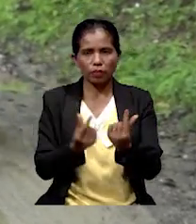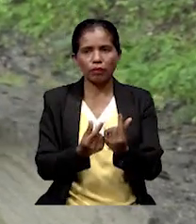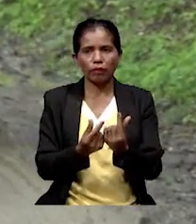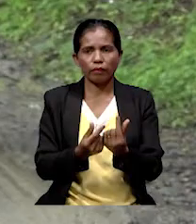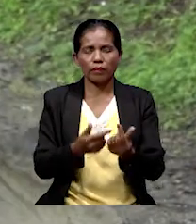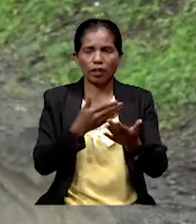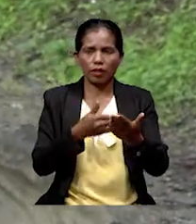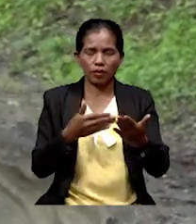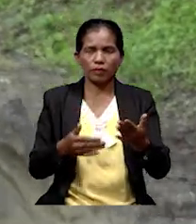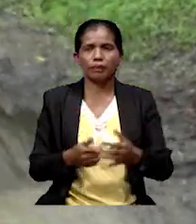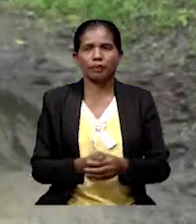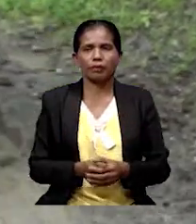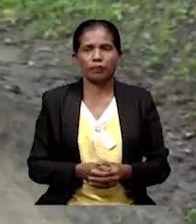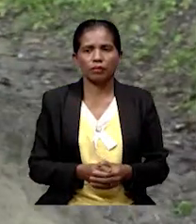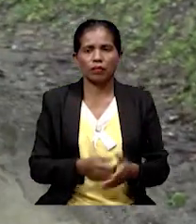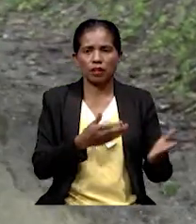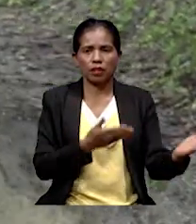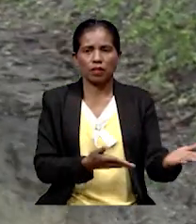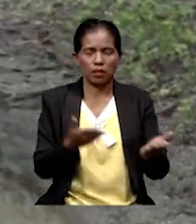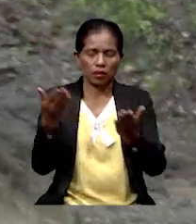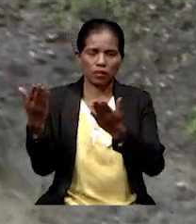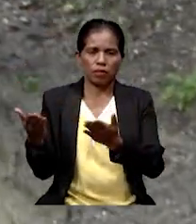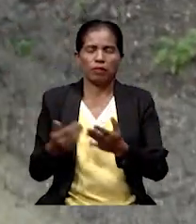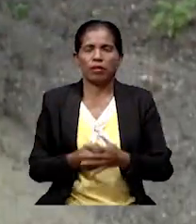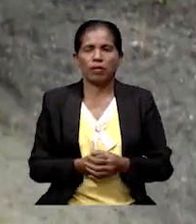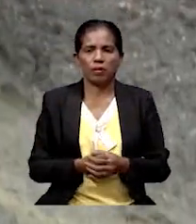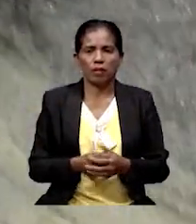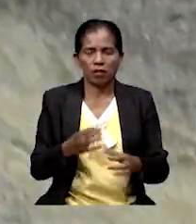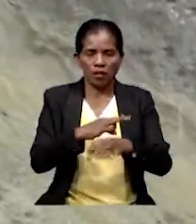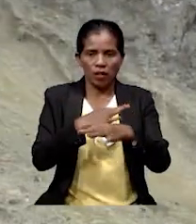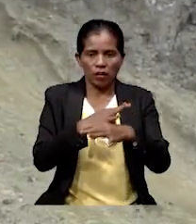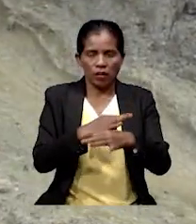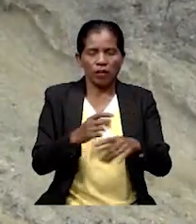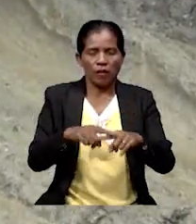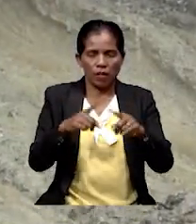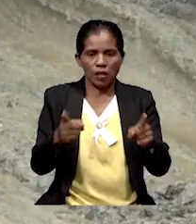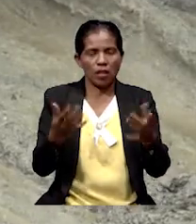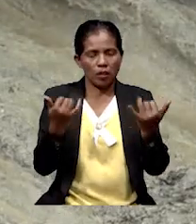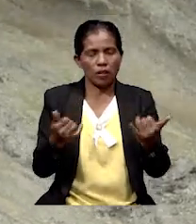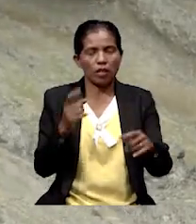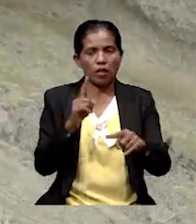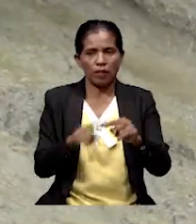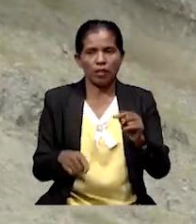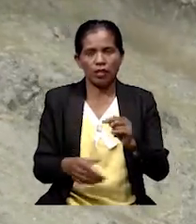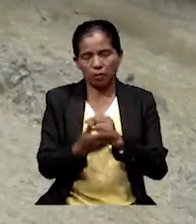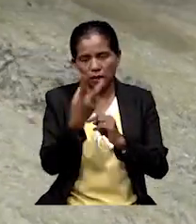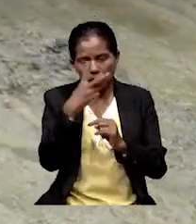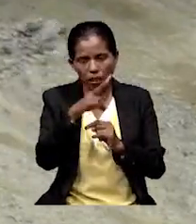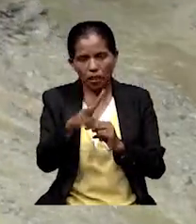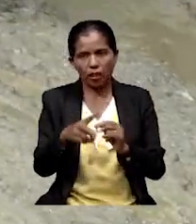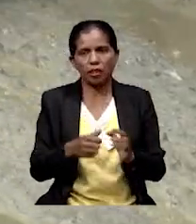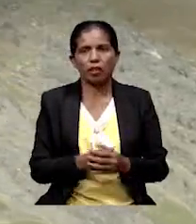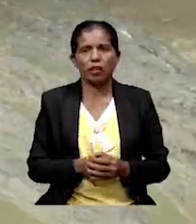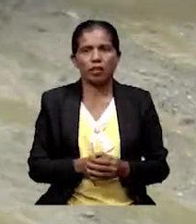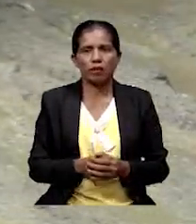ekipamentu ini ne. Nebe maka lori mai hadir dak mai be agora dak labele. Labele ona ita bosir rasik hare i oin